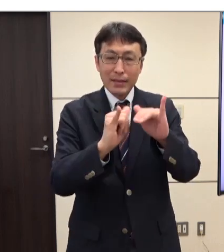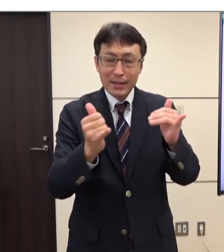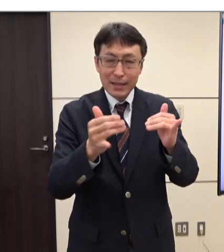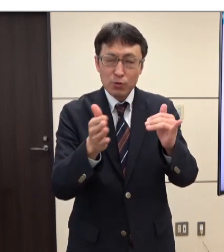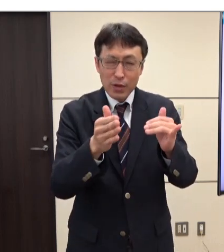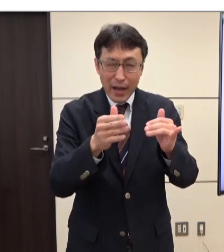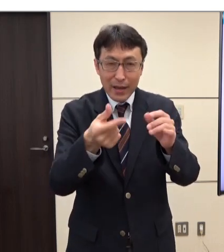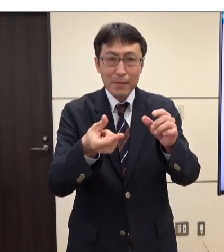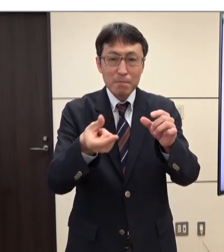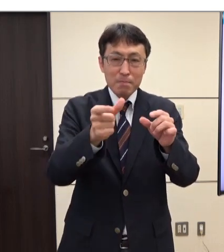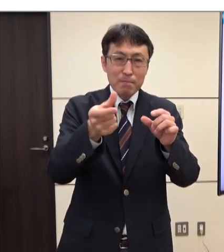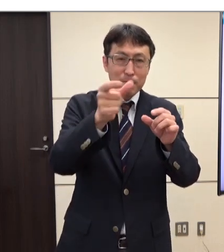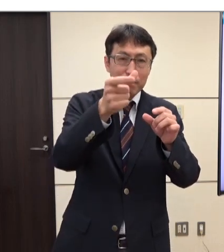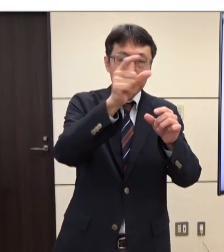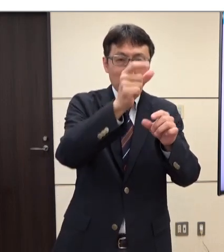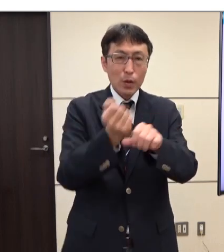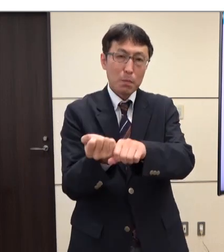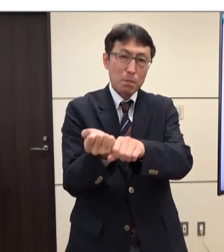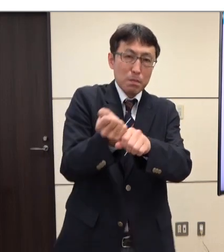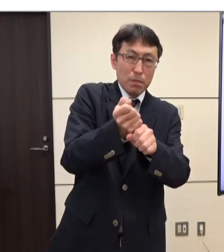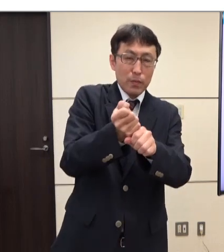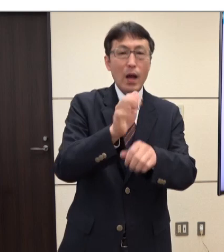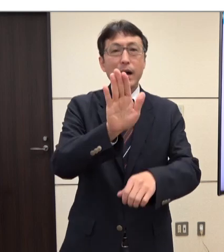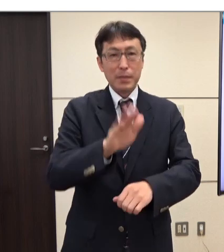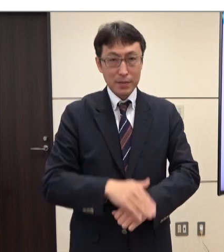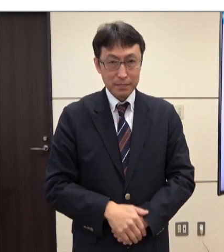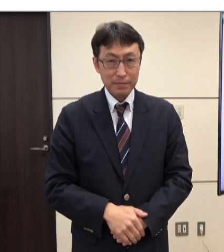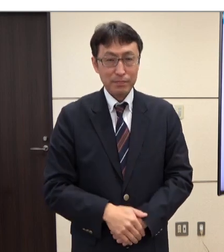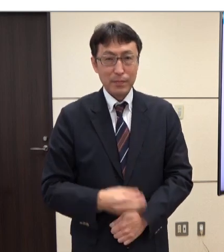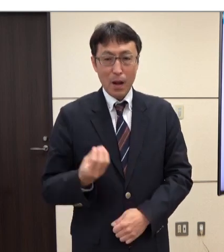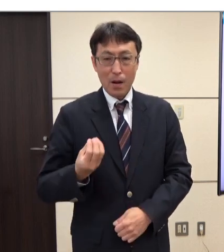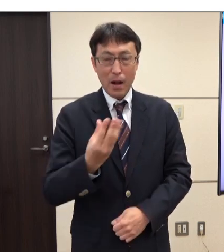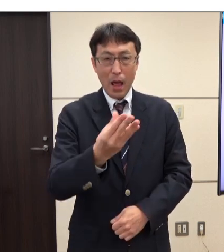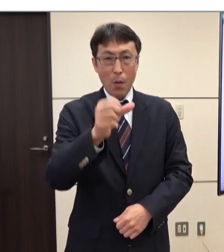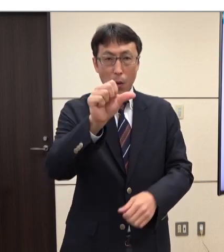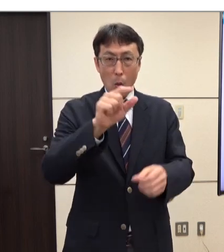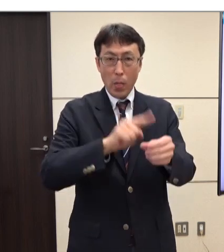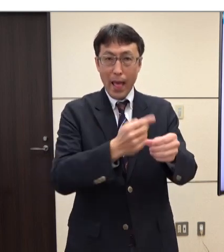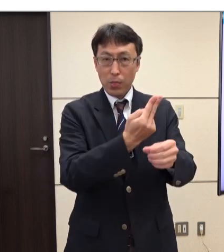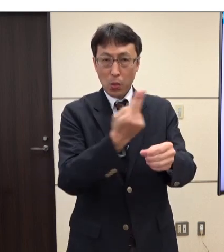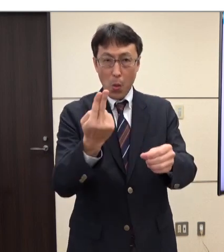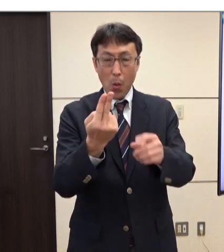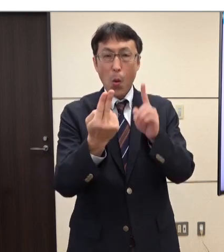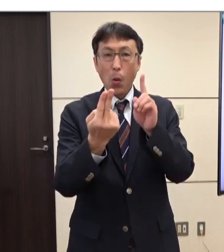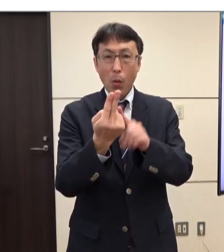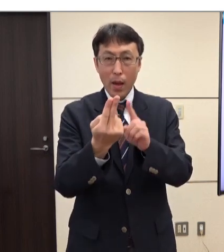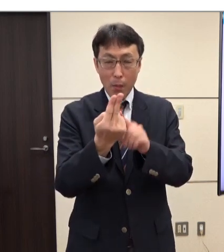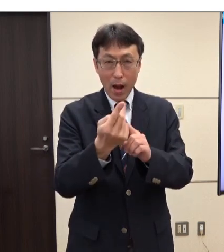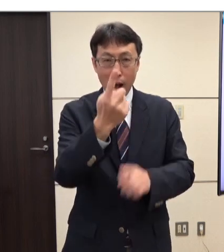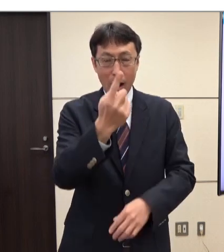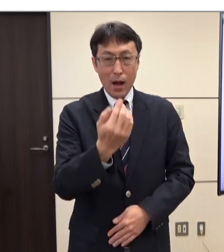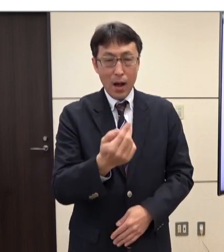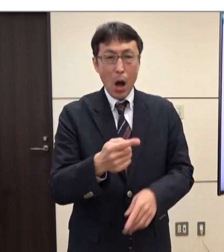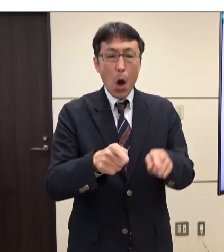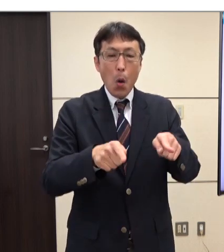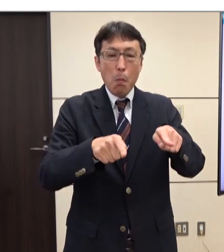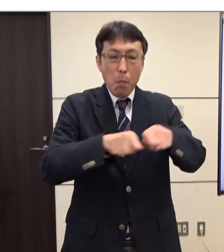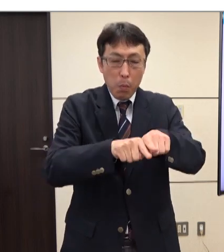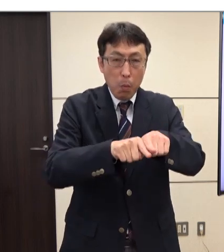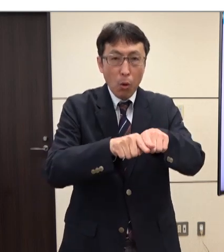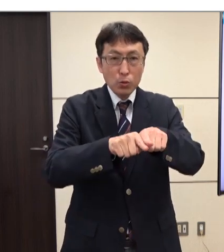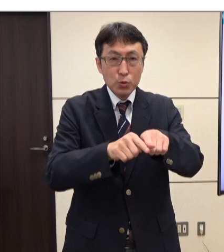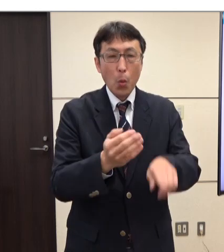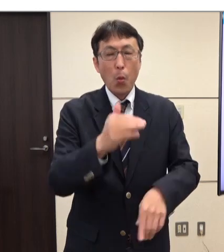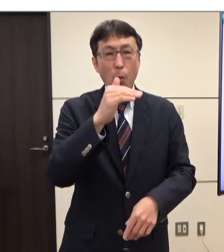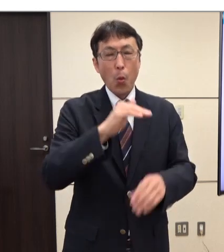まあ新年度はですね引き続き、ポストコロナへの動きが加速してまいりますので、